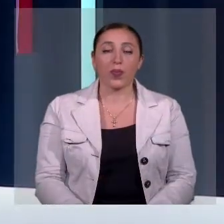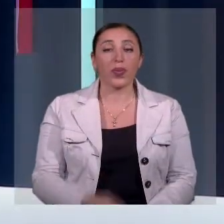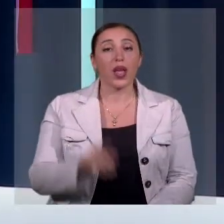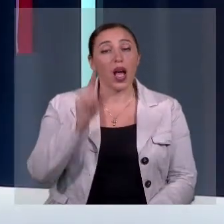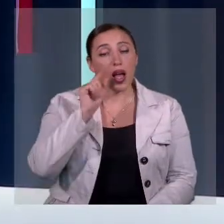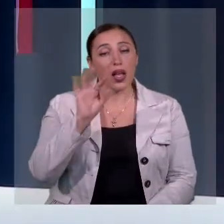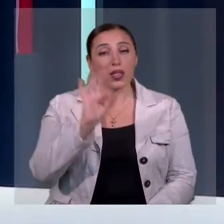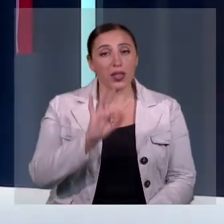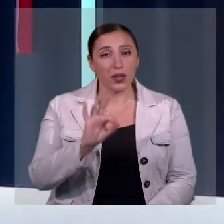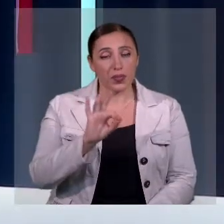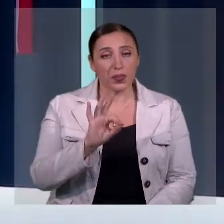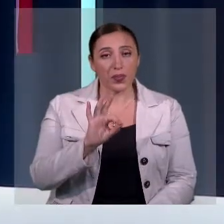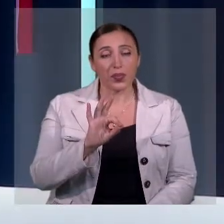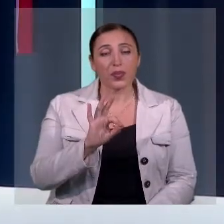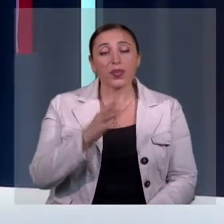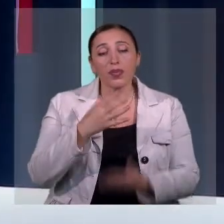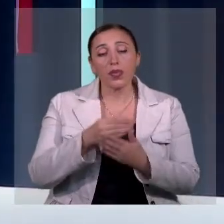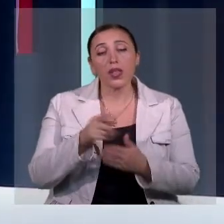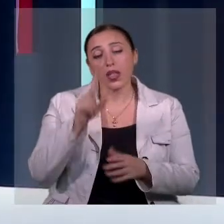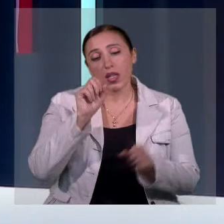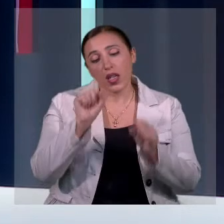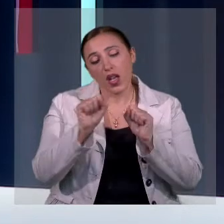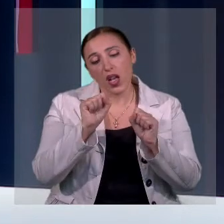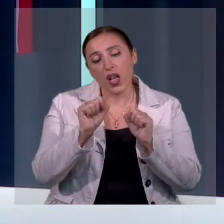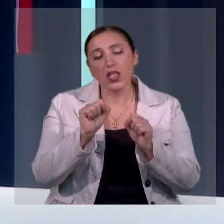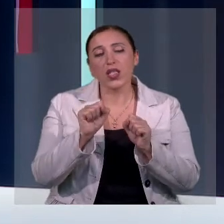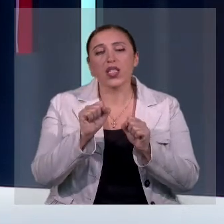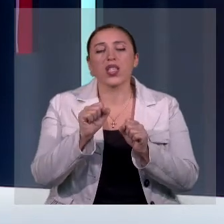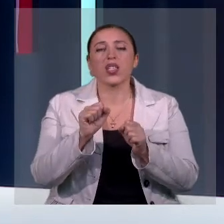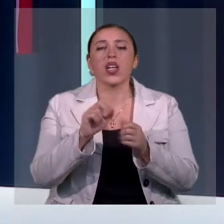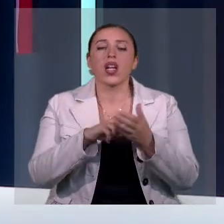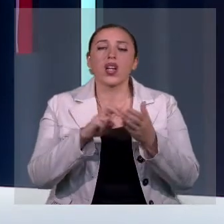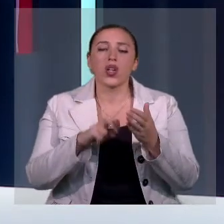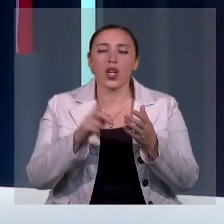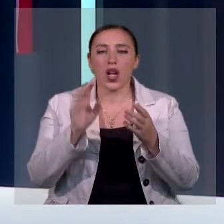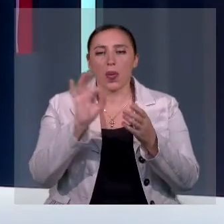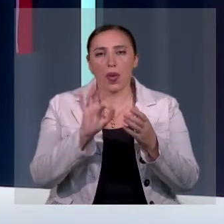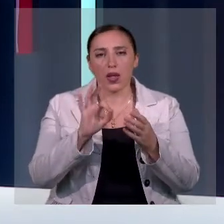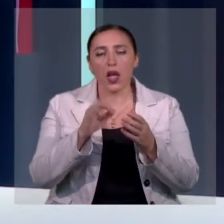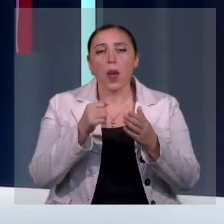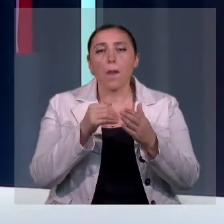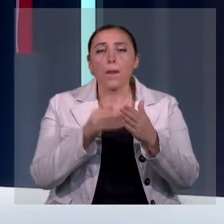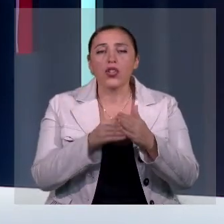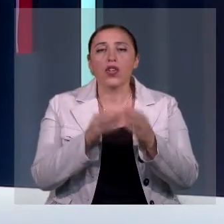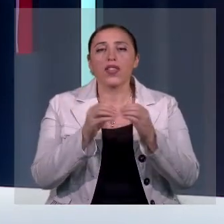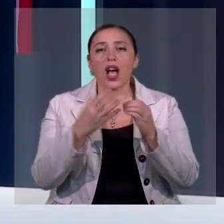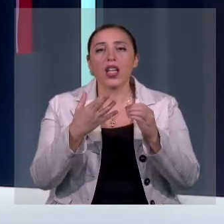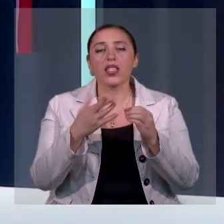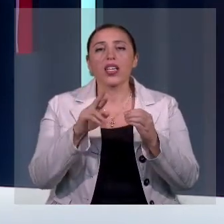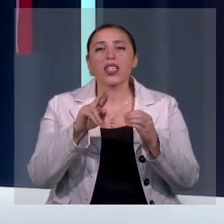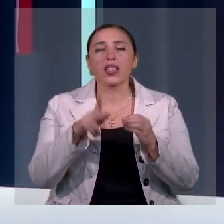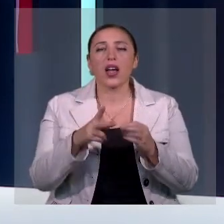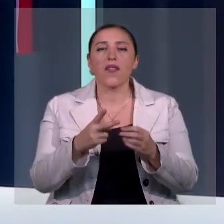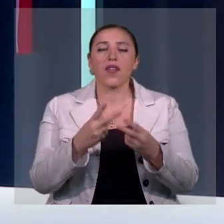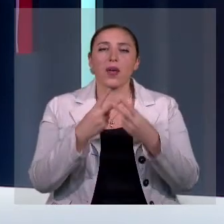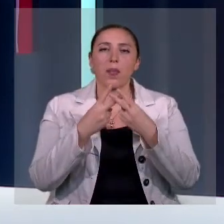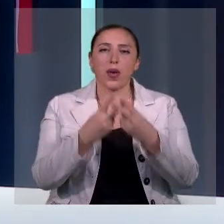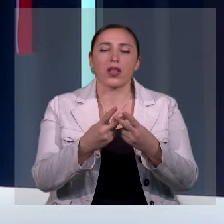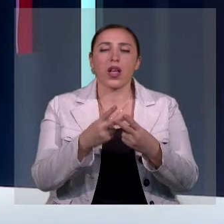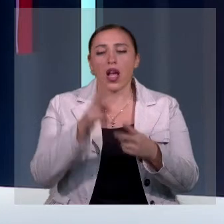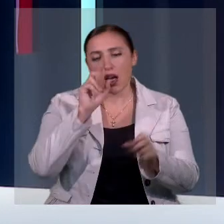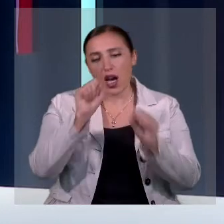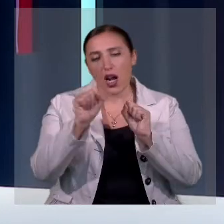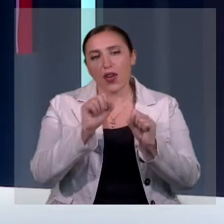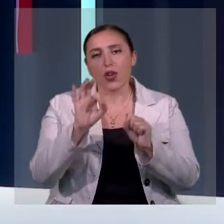Հայաստան վերադառնանք ինքնիշխանությունից հրաժարվելու կոչերի համար մինչև 15 տարվա քրեական պատիժ։ Կառավարության նոր առաջարկն